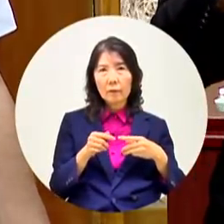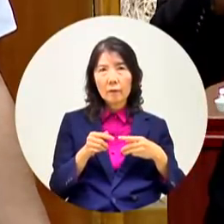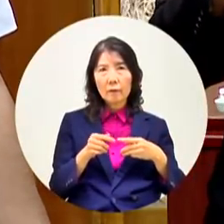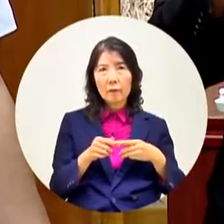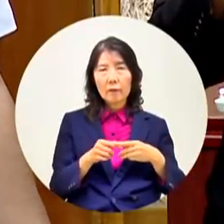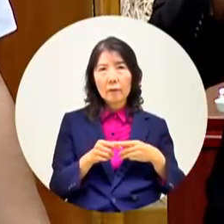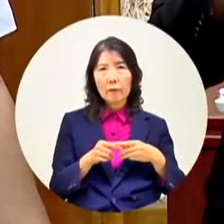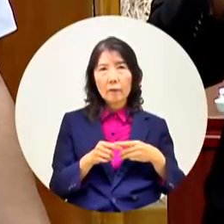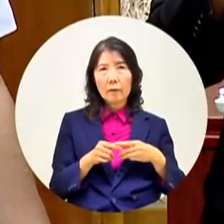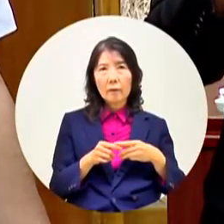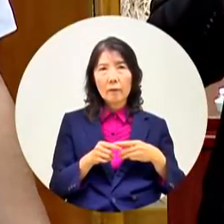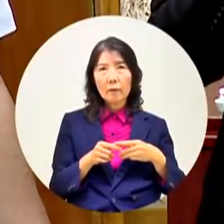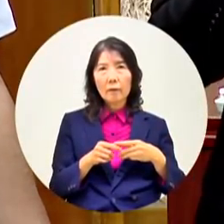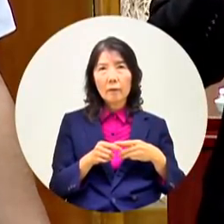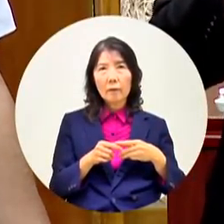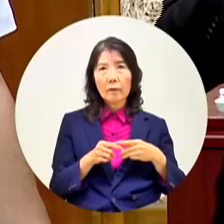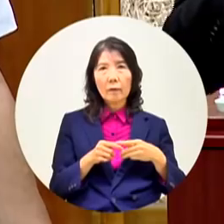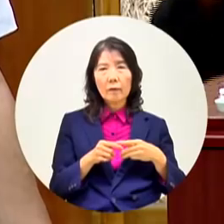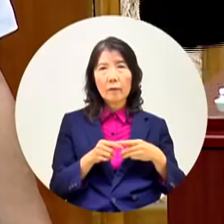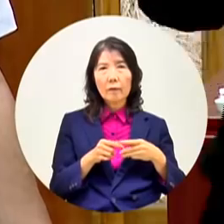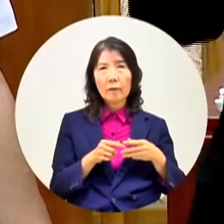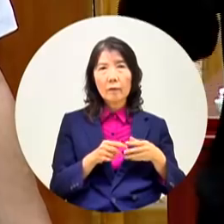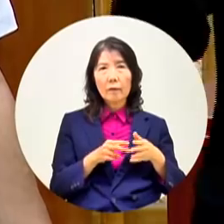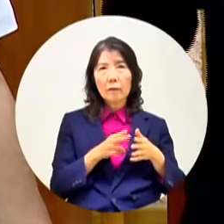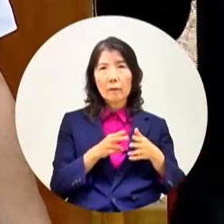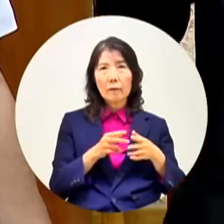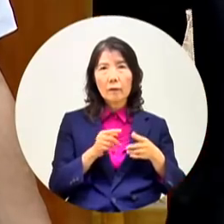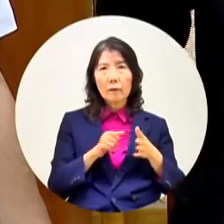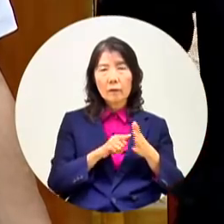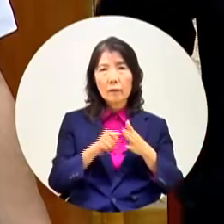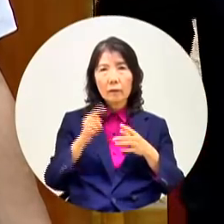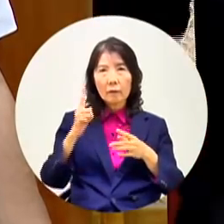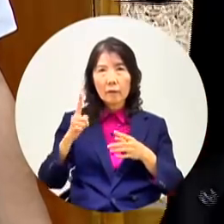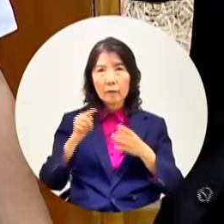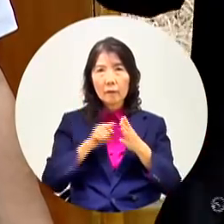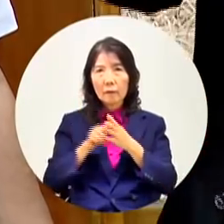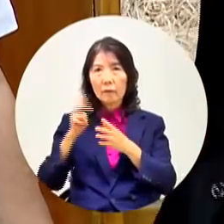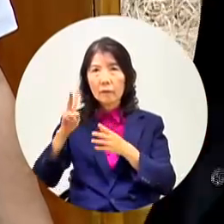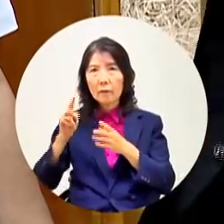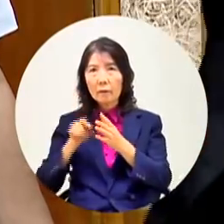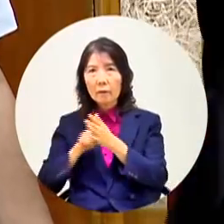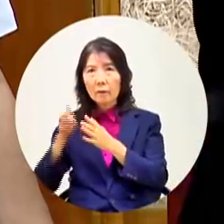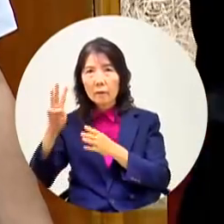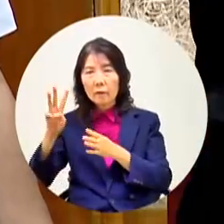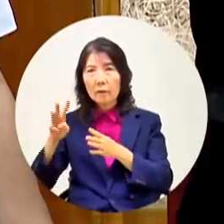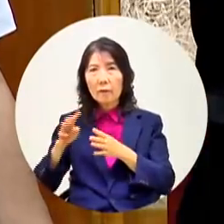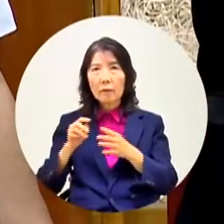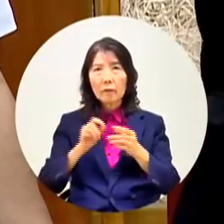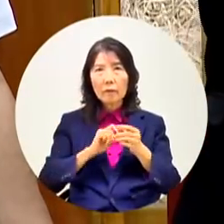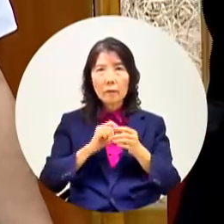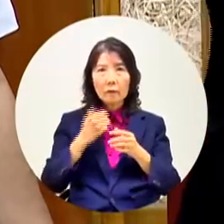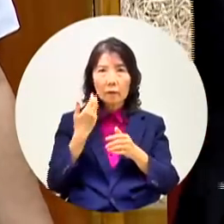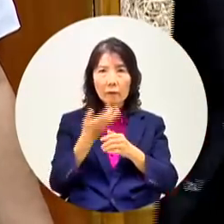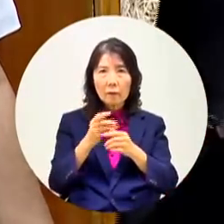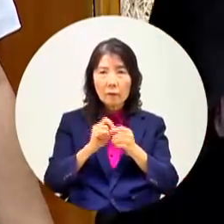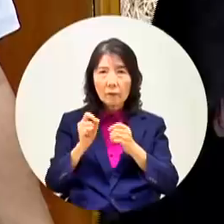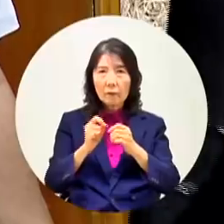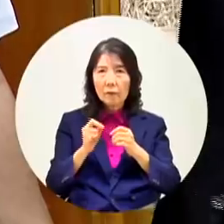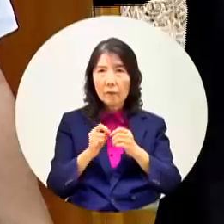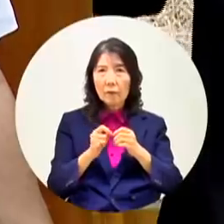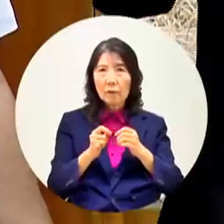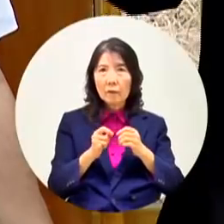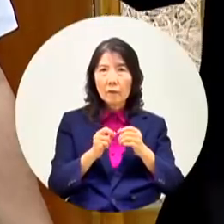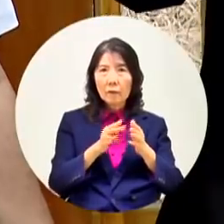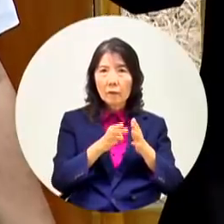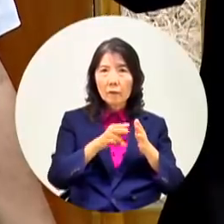一、车专二、车专三嘛？ 对对对对，啊，车专一的部分是拢规地互伊做迄个站体的部分，啊，因